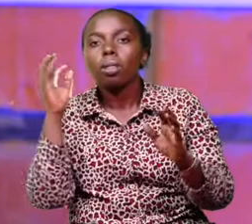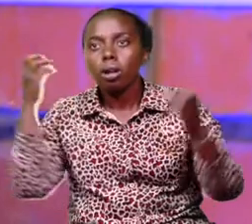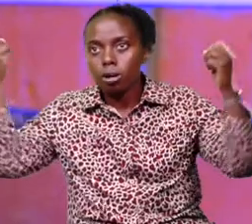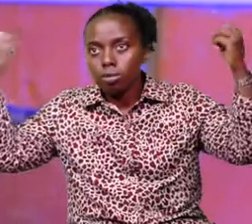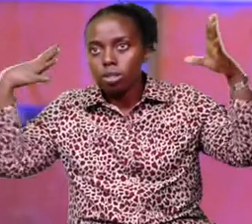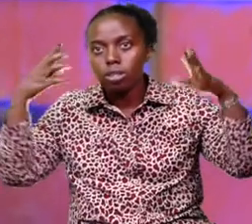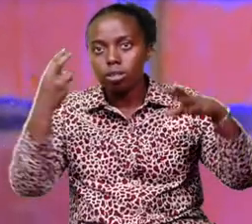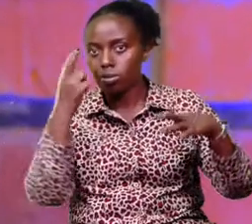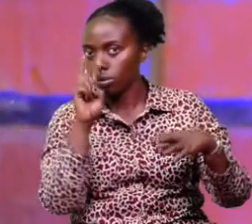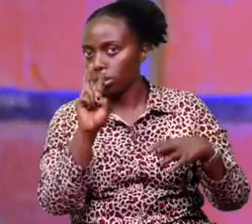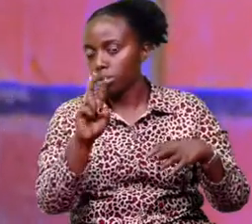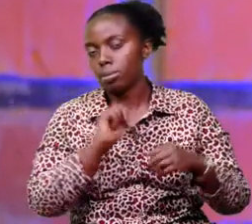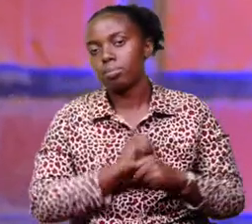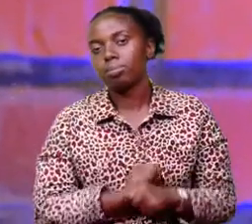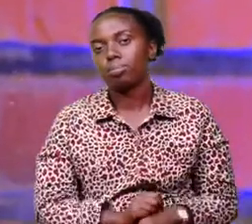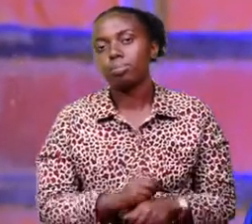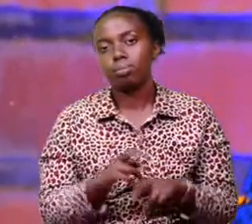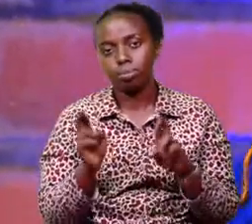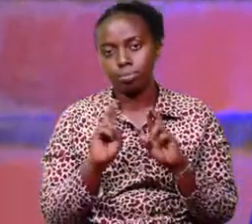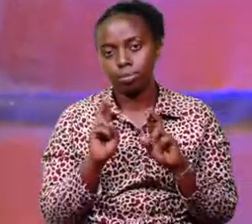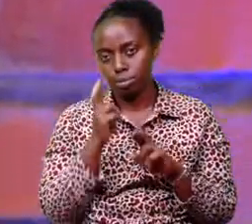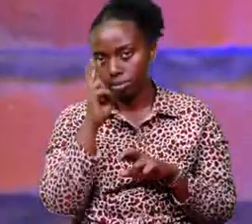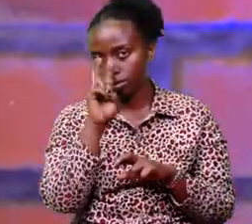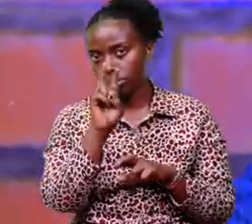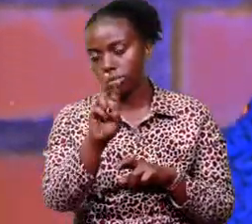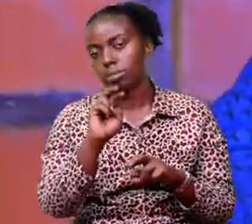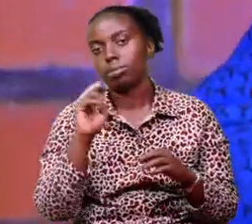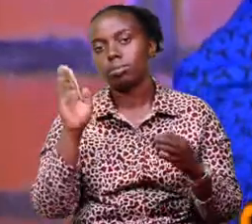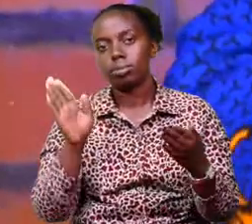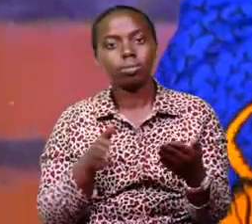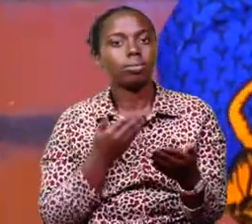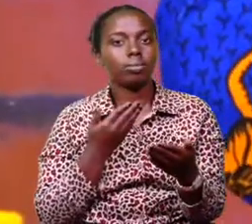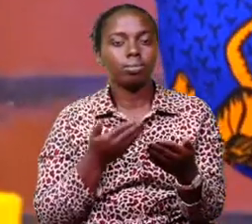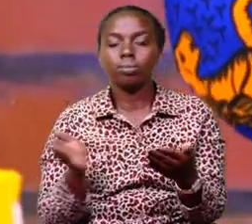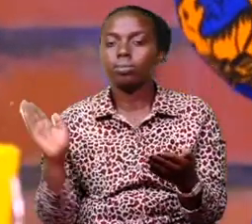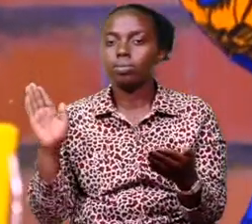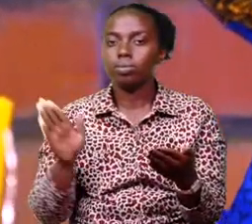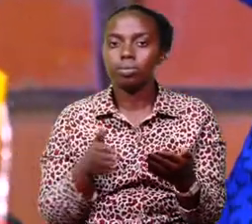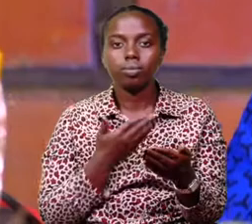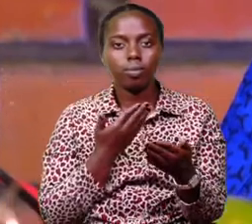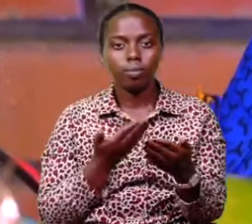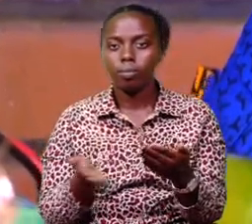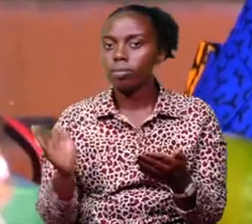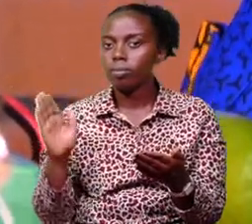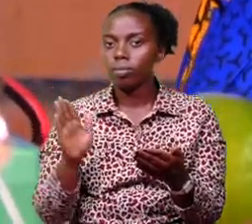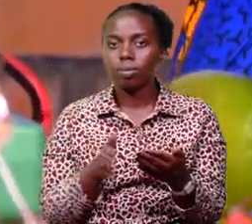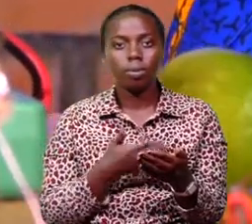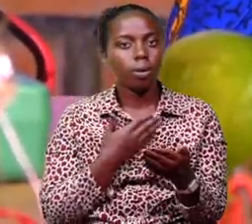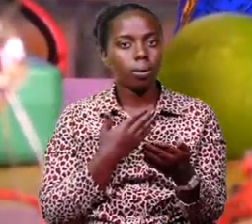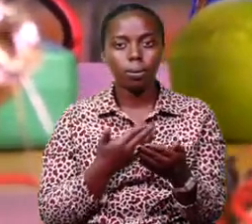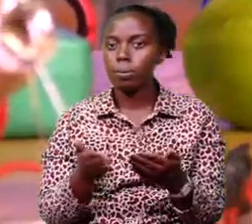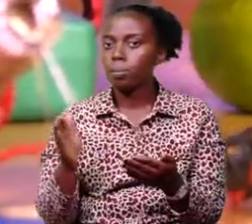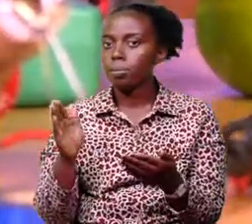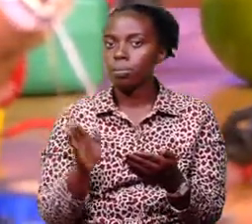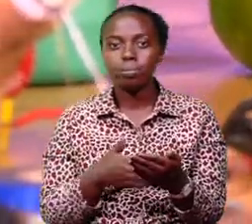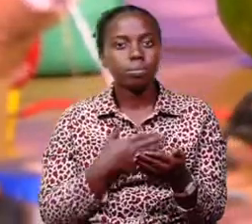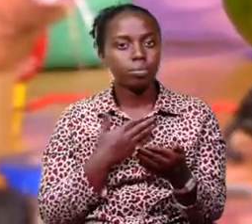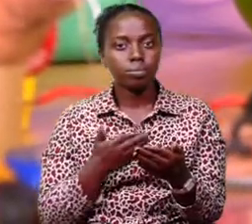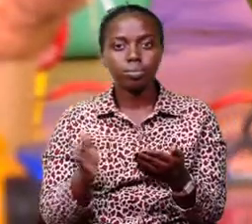reka tumutega amaso turebe ingiro by'ejo hazaza nimwe bayobozi b'ejo Rwanda